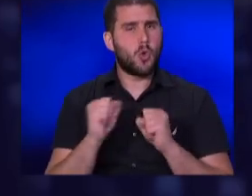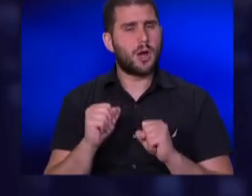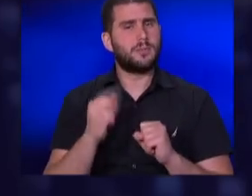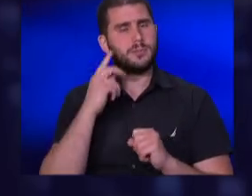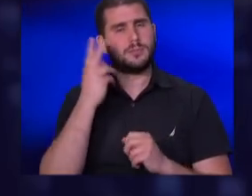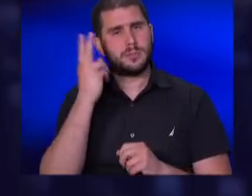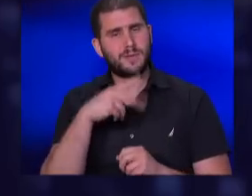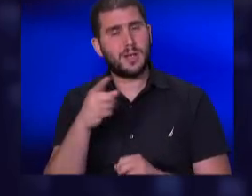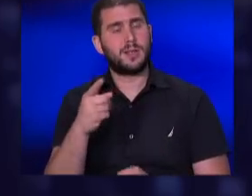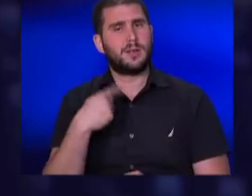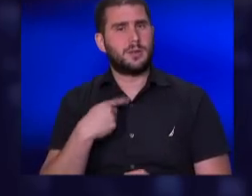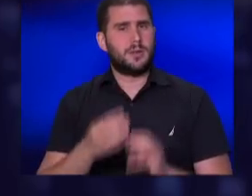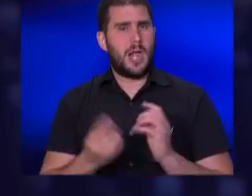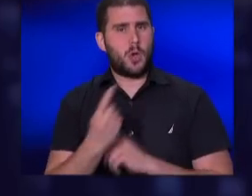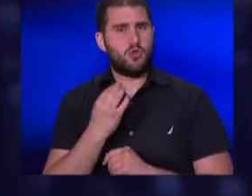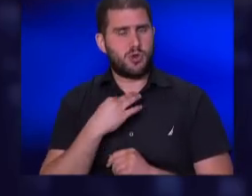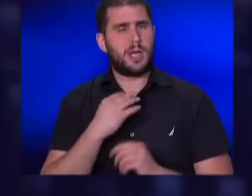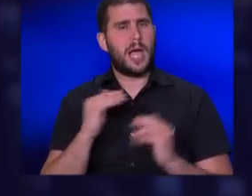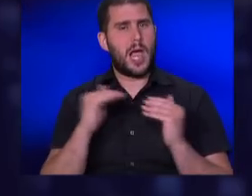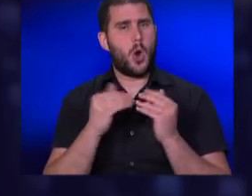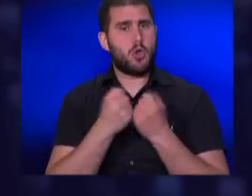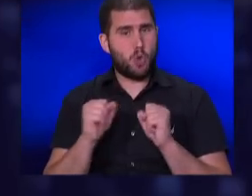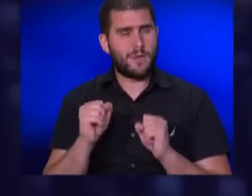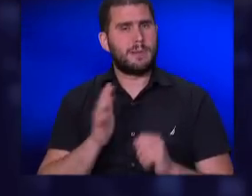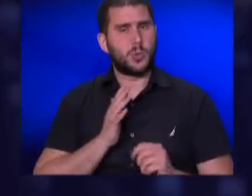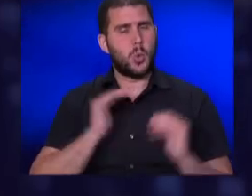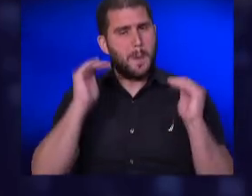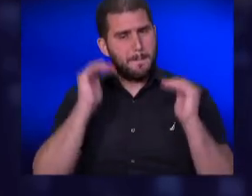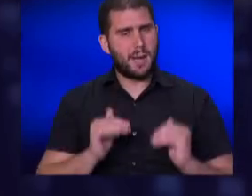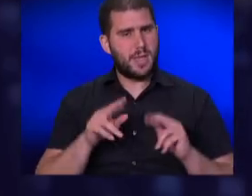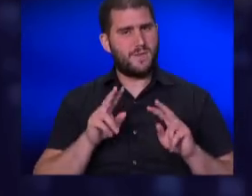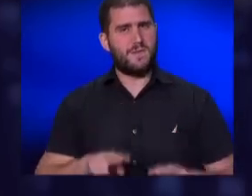לראות שמרשי ראוי לשחרור ומסכונותו פחתה בצורה אבסולוטית וברורה.